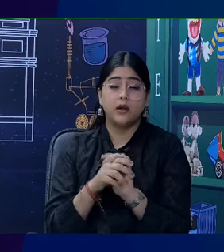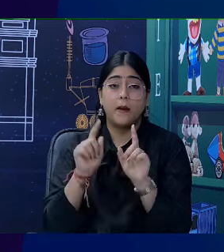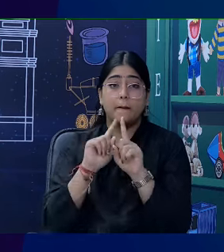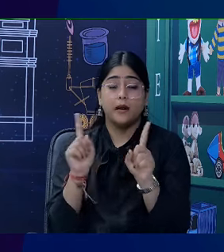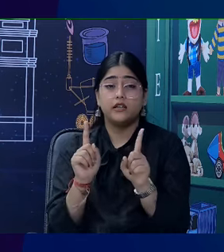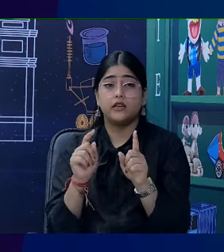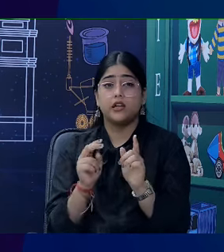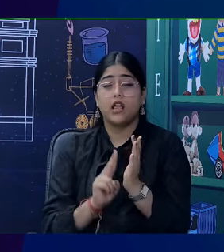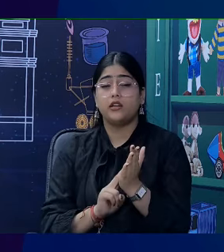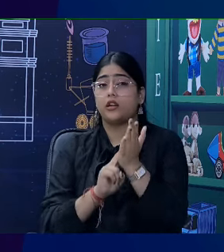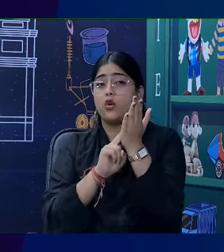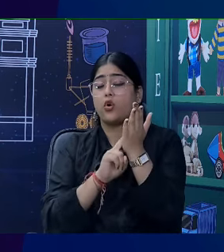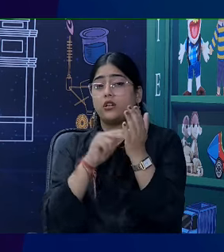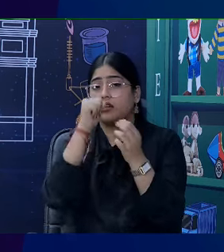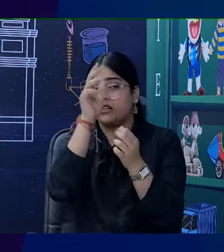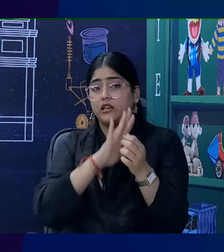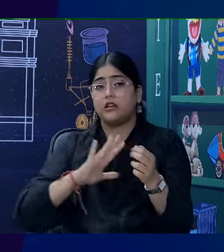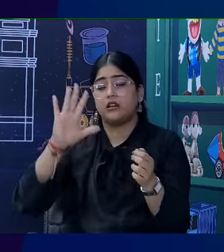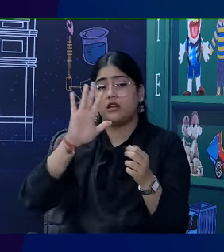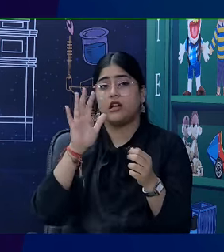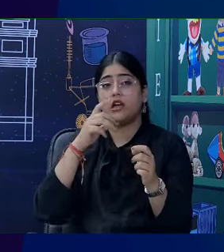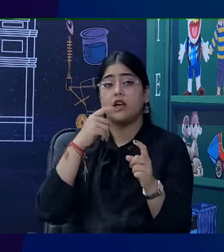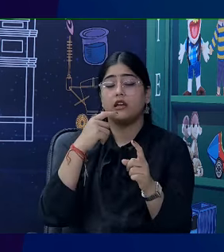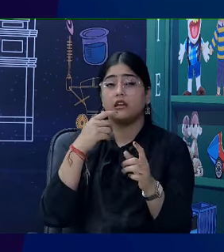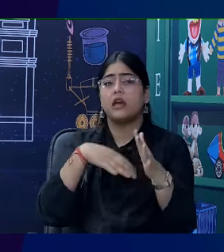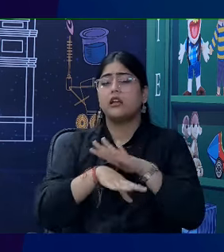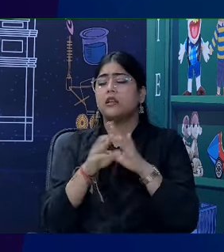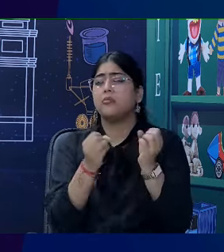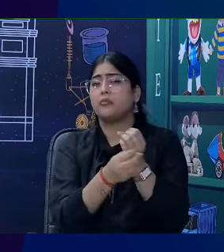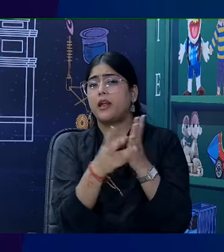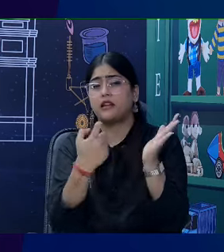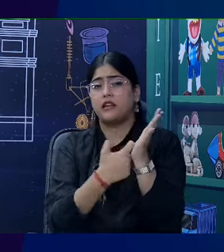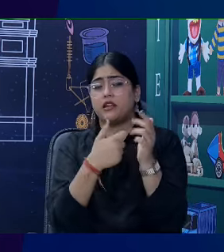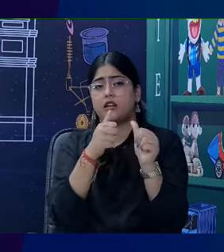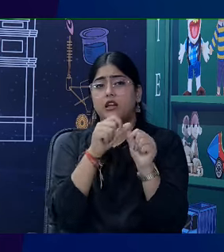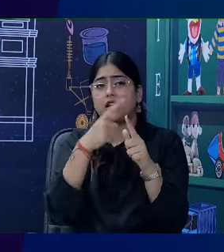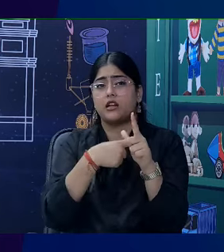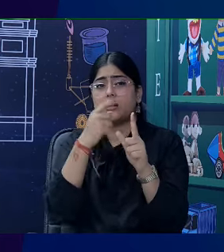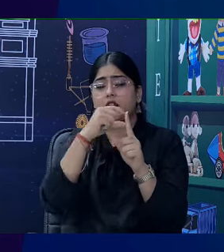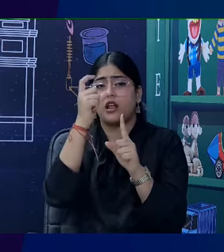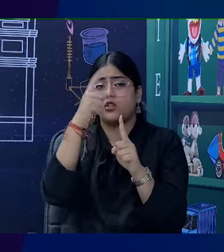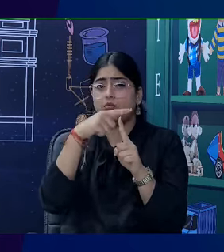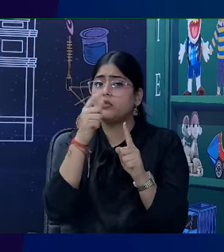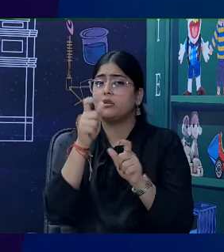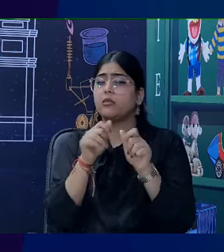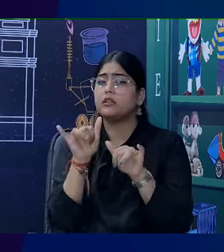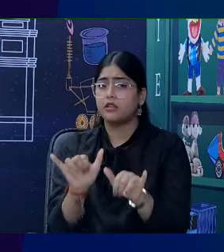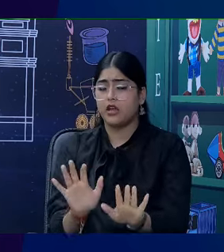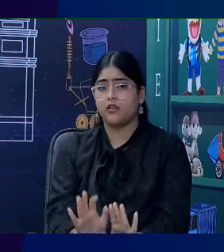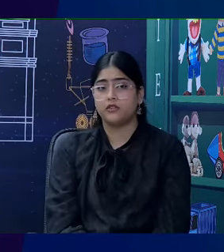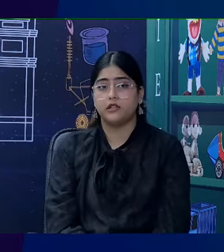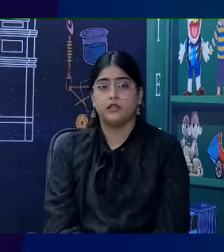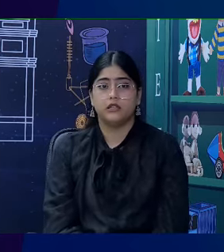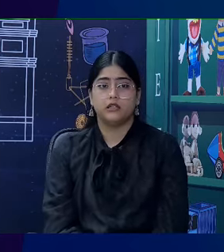हैं जो आज भी मतलब क्याल राजपूत है अपने को राजपूत कहते हैं लेकिन विभिन्न क्षेत्रों में वो लोग रहते हैं बकुल ठीक है